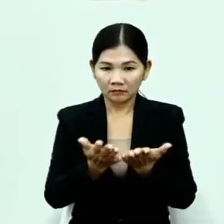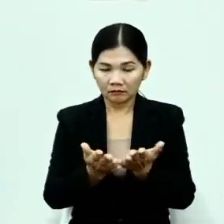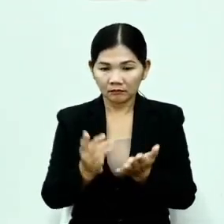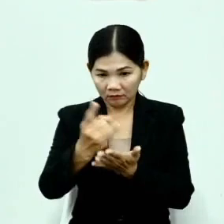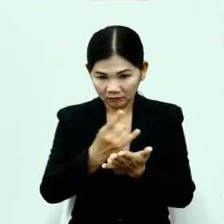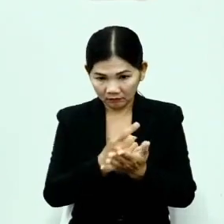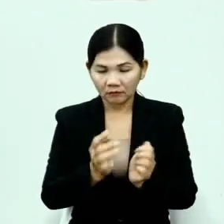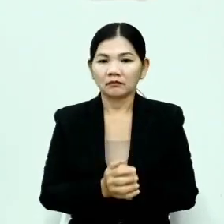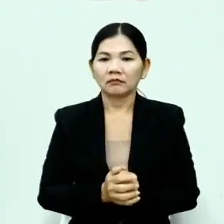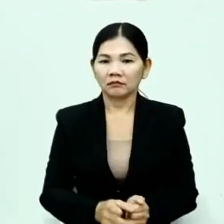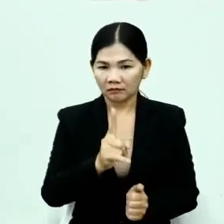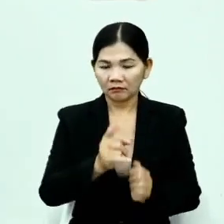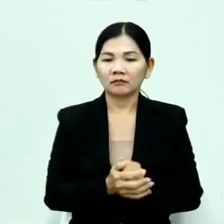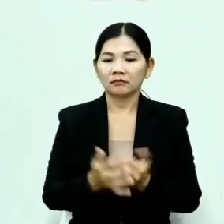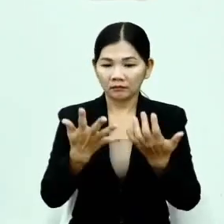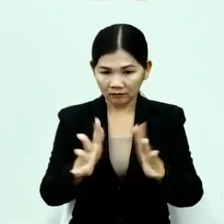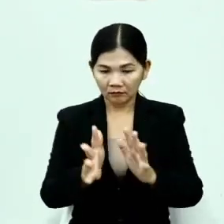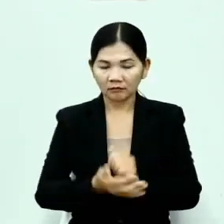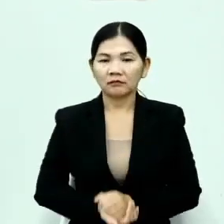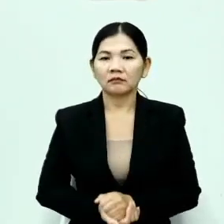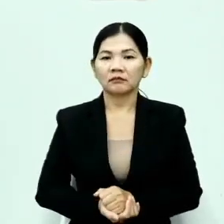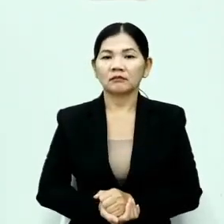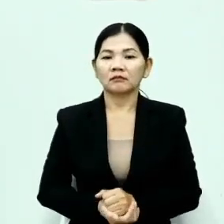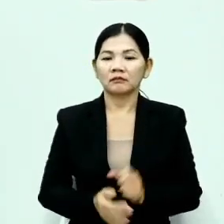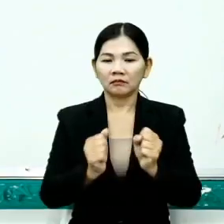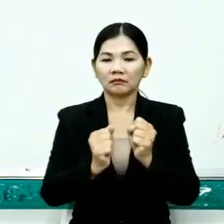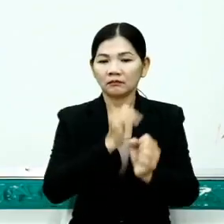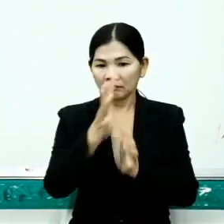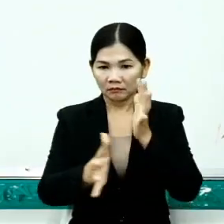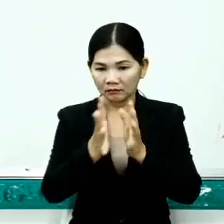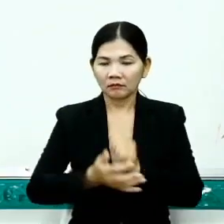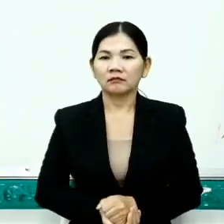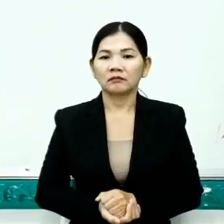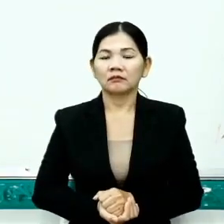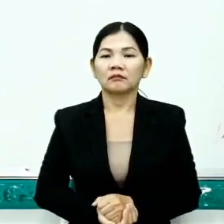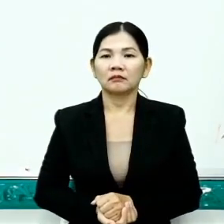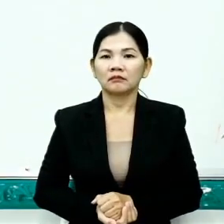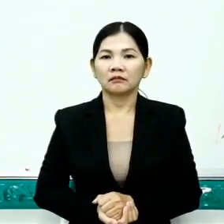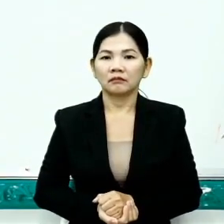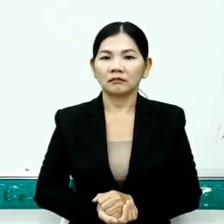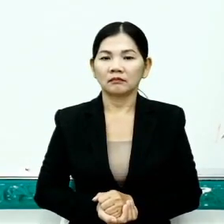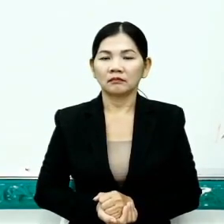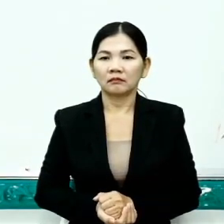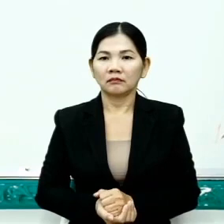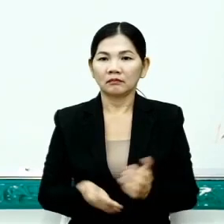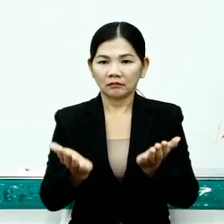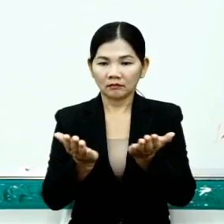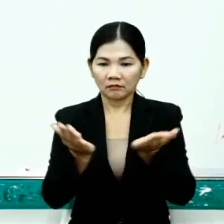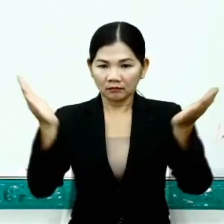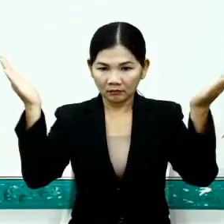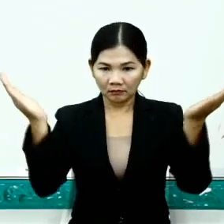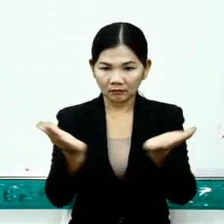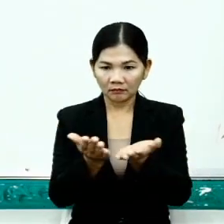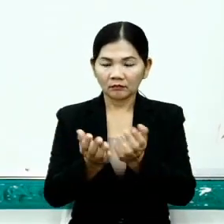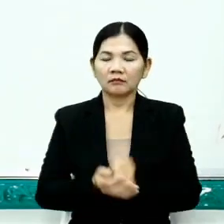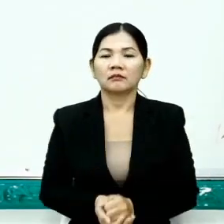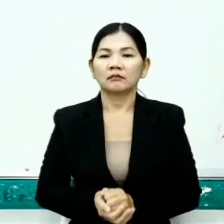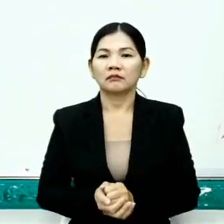នរបស់កូនតែម្ដងណាត្រៀមចាប់ផ្ដើមតៅ